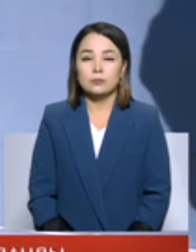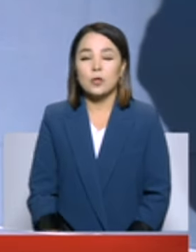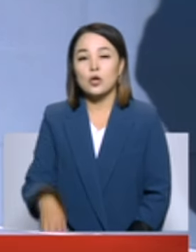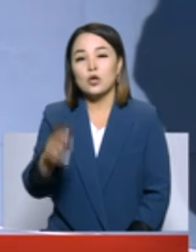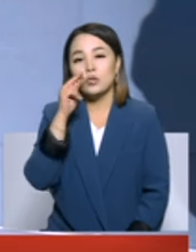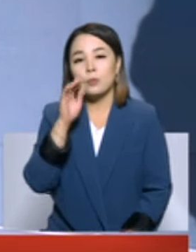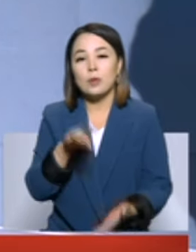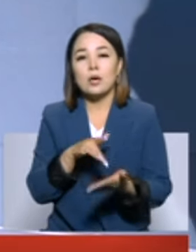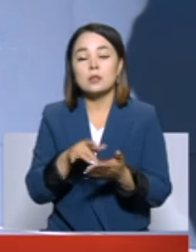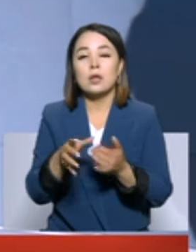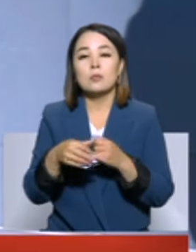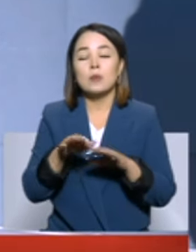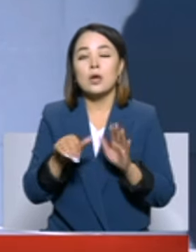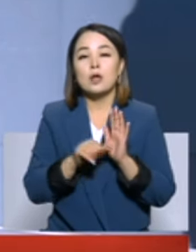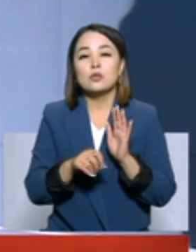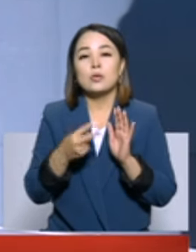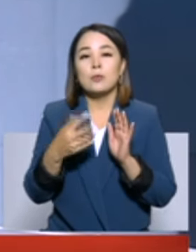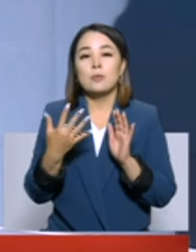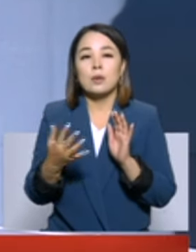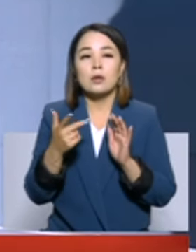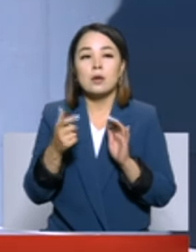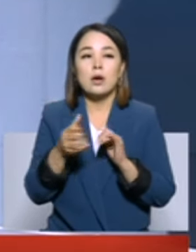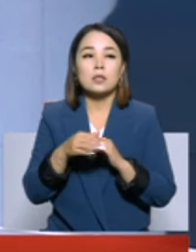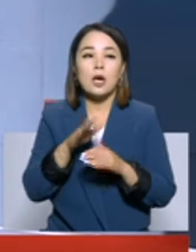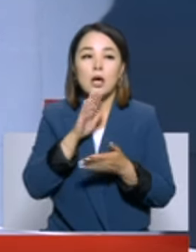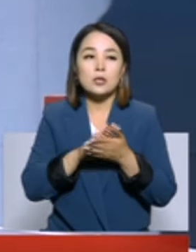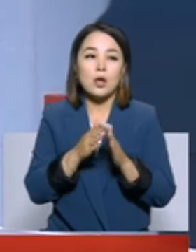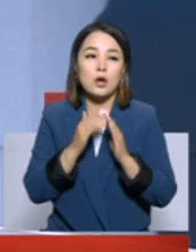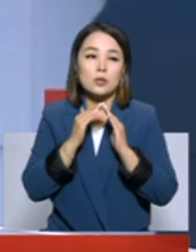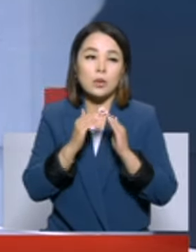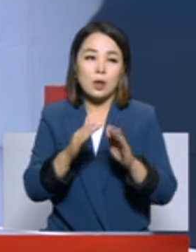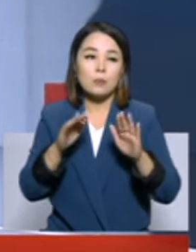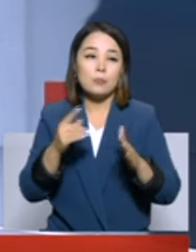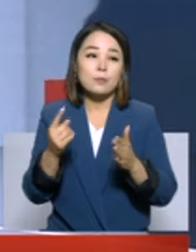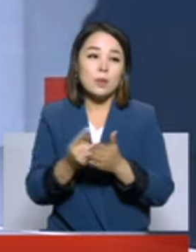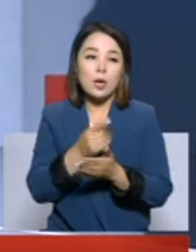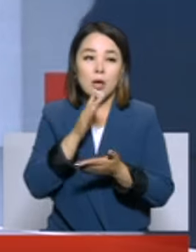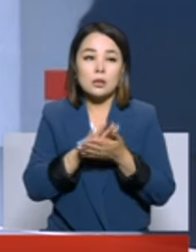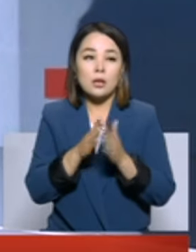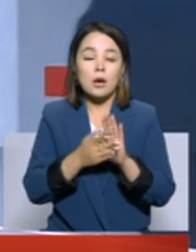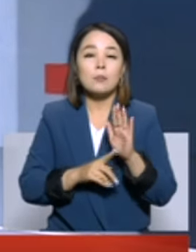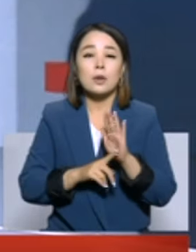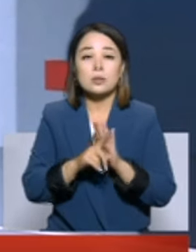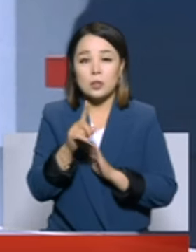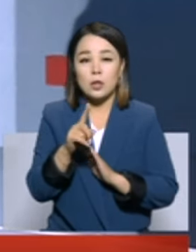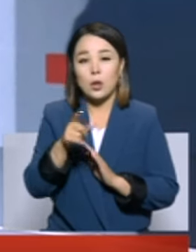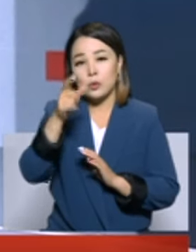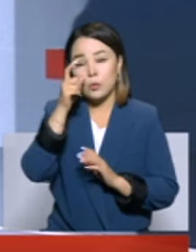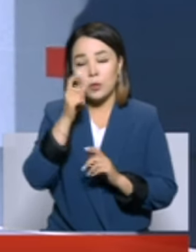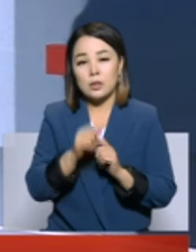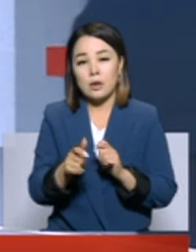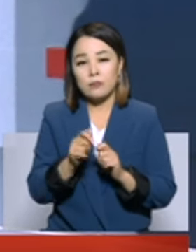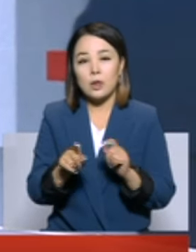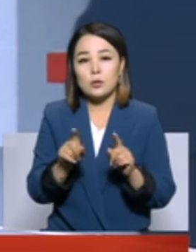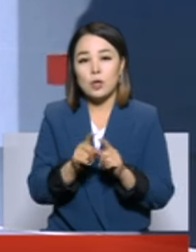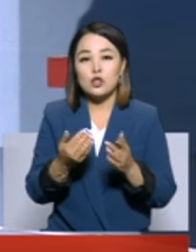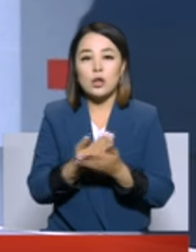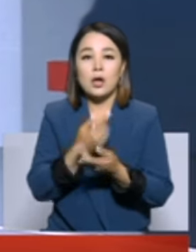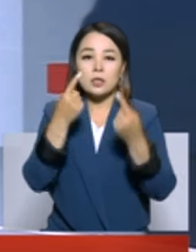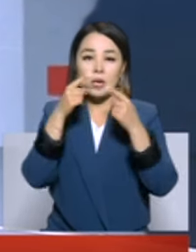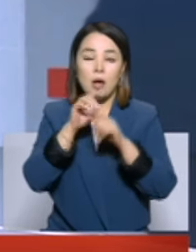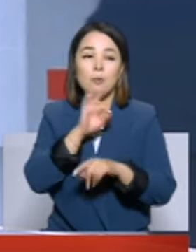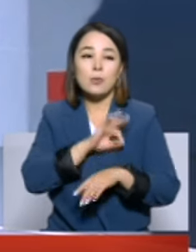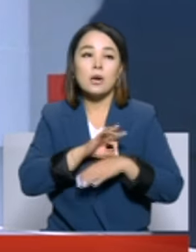Ал Шымкентте аумағы 625 гектар заманауи жылжай кешенің алғашқы кезеңі басталады. Түрік инвесторлары жаңа